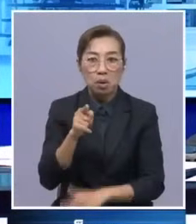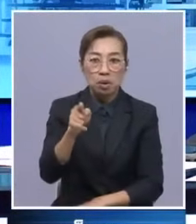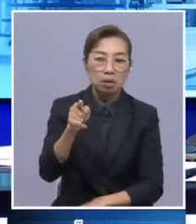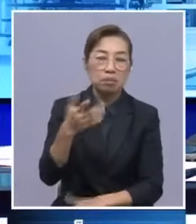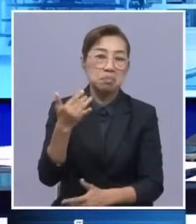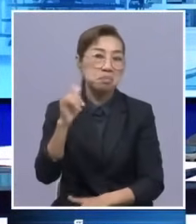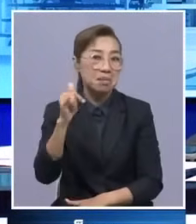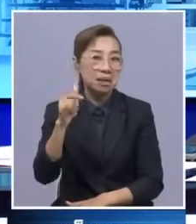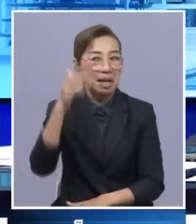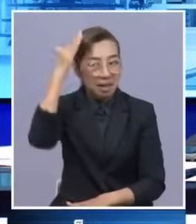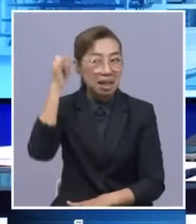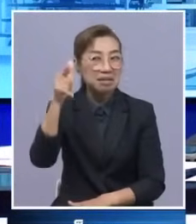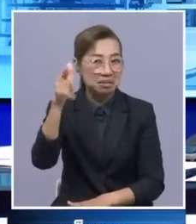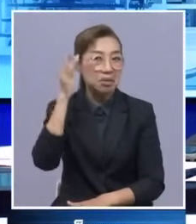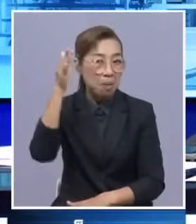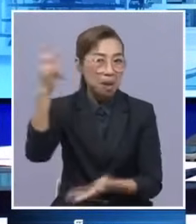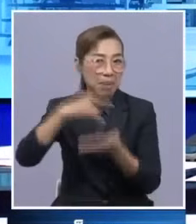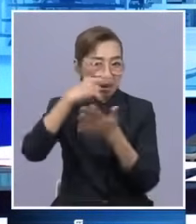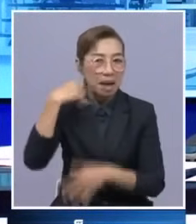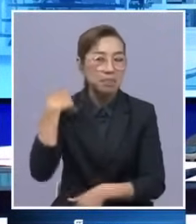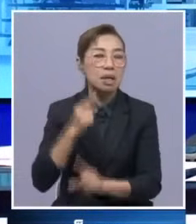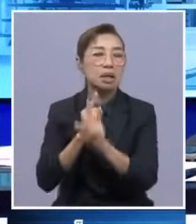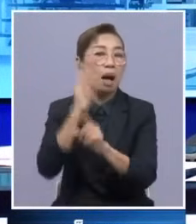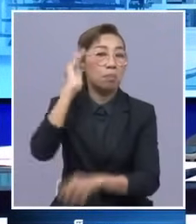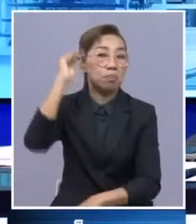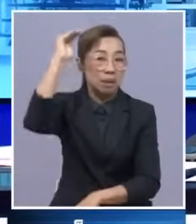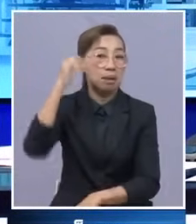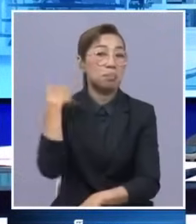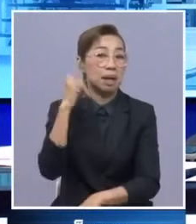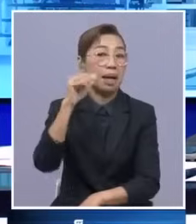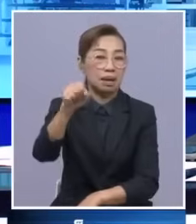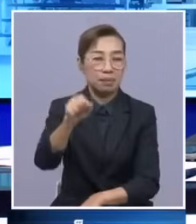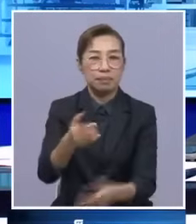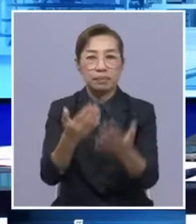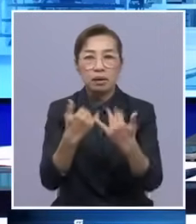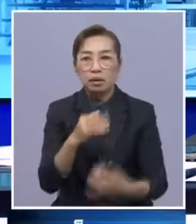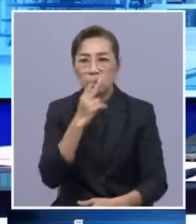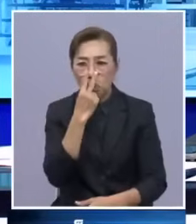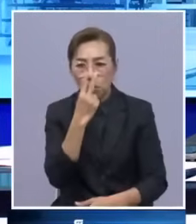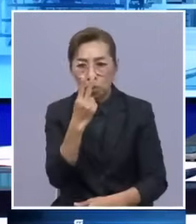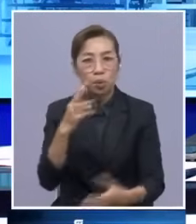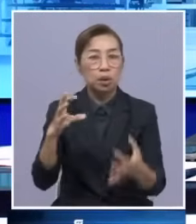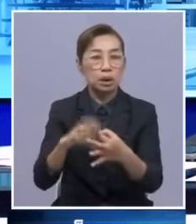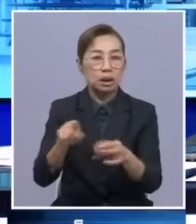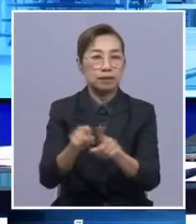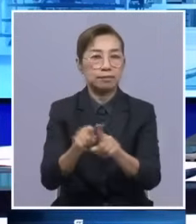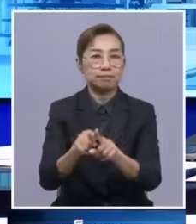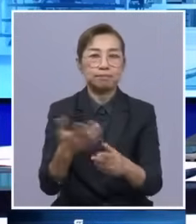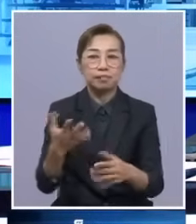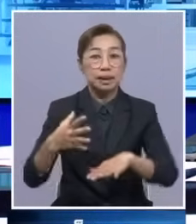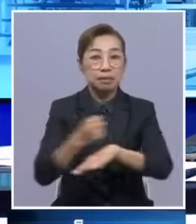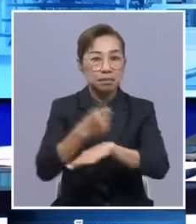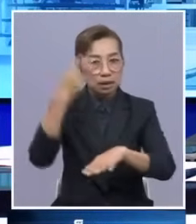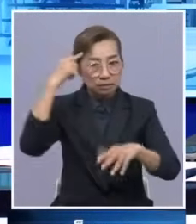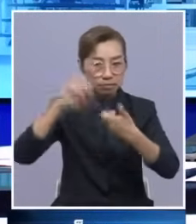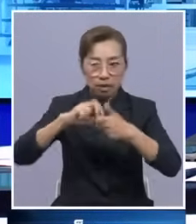งก็อาจจะกลับมาเร็วๆนี้เหมือนกันนะคะตามรอยพี่ชายขณะเดียวกันคุณผู้ชมคะถ้าไปดูเรื่องของคู่ขัดแย้งทางการเมื